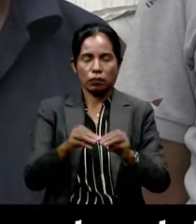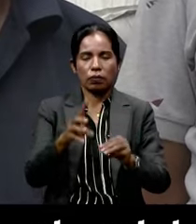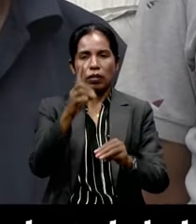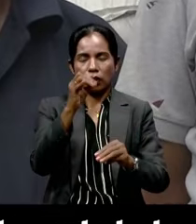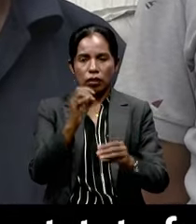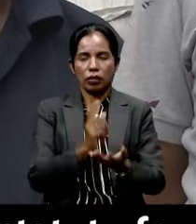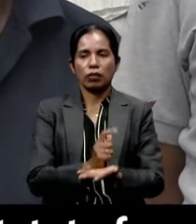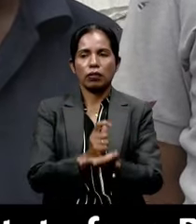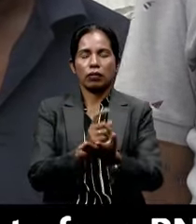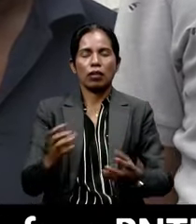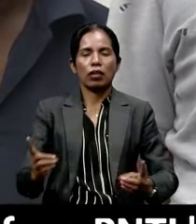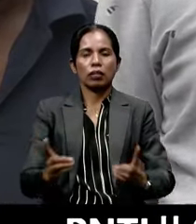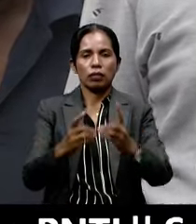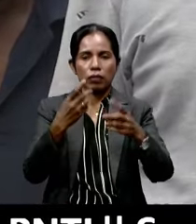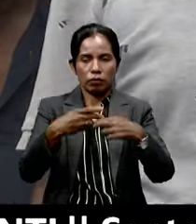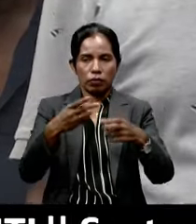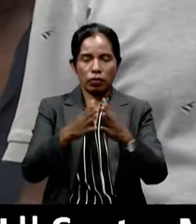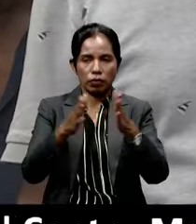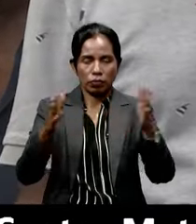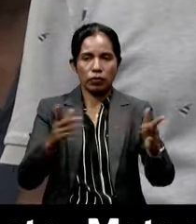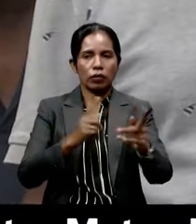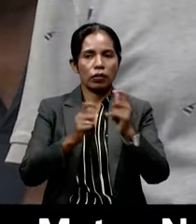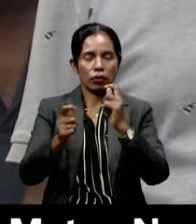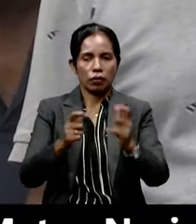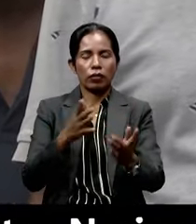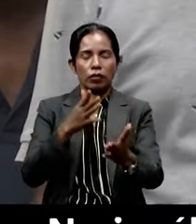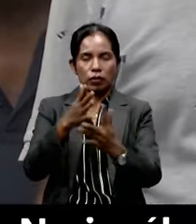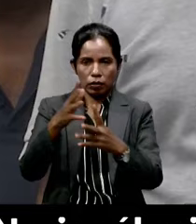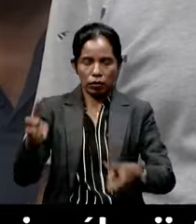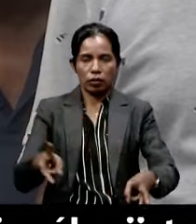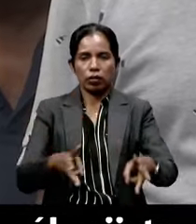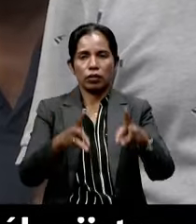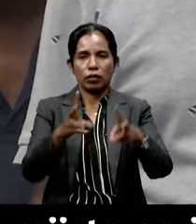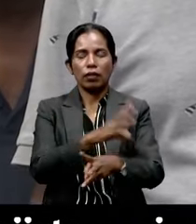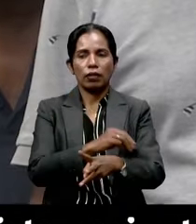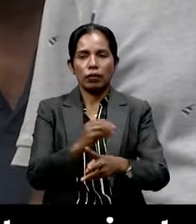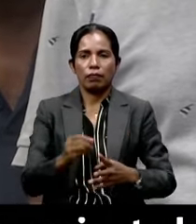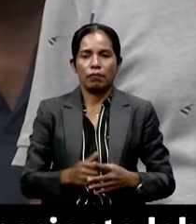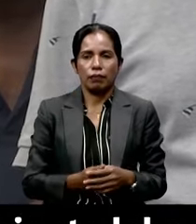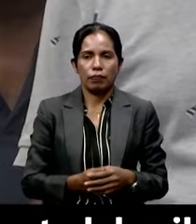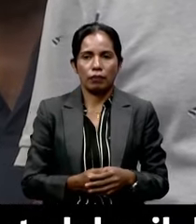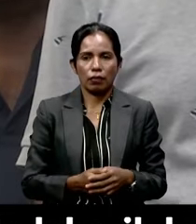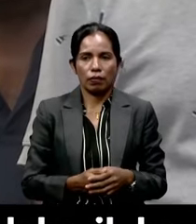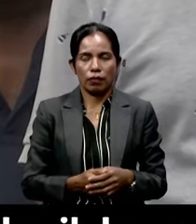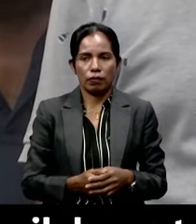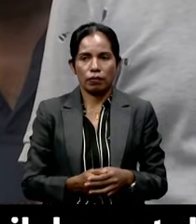nebe maka asur di kudal soyoi ngane san transporte ase su estrada nebe